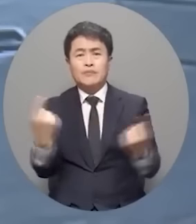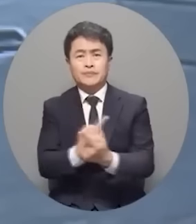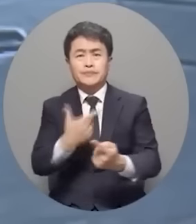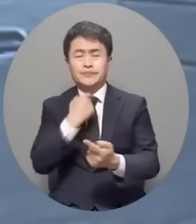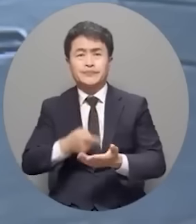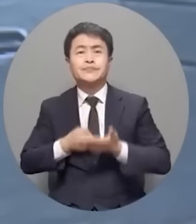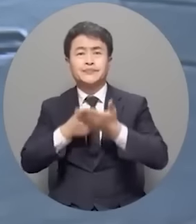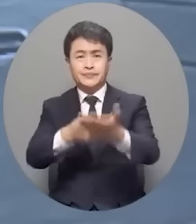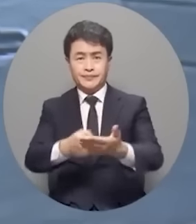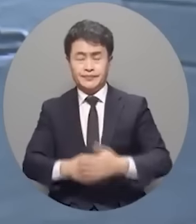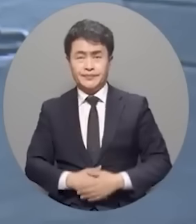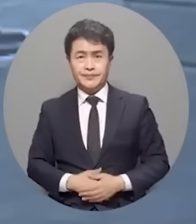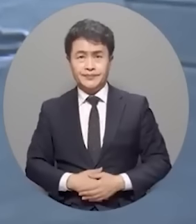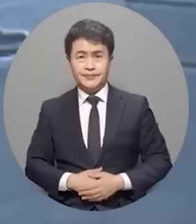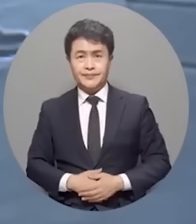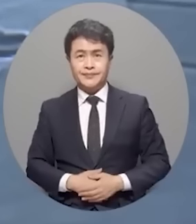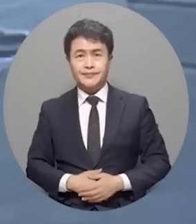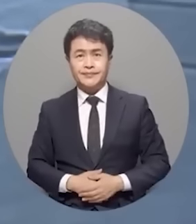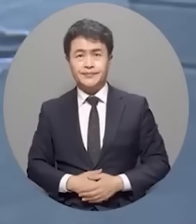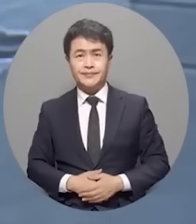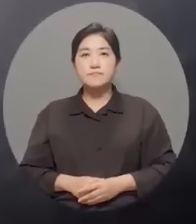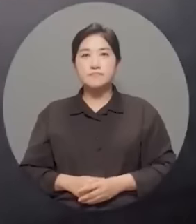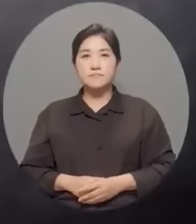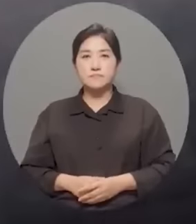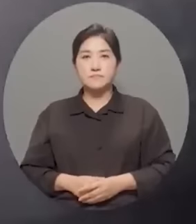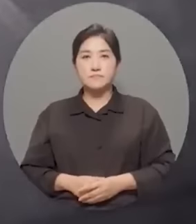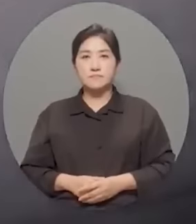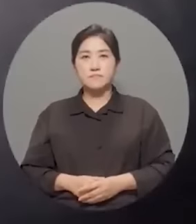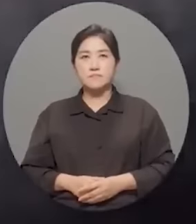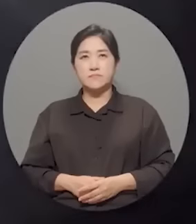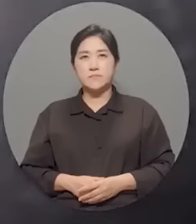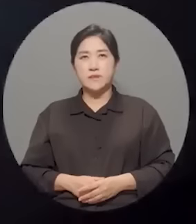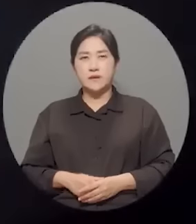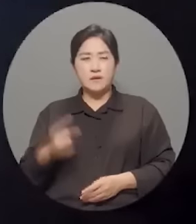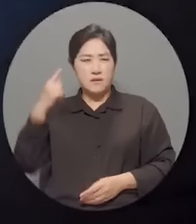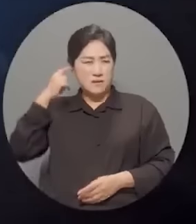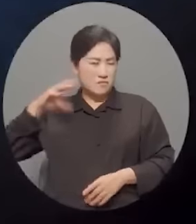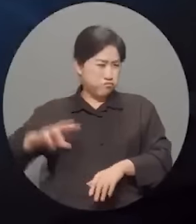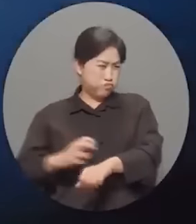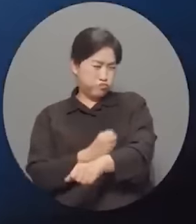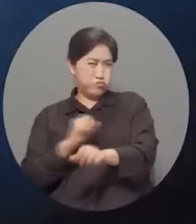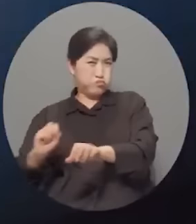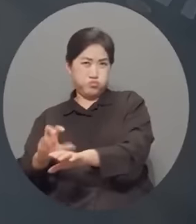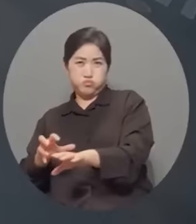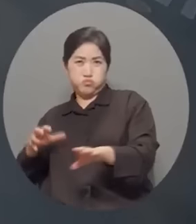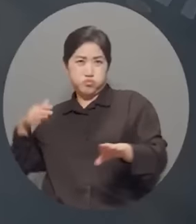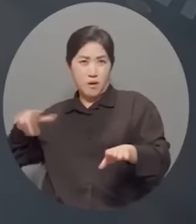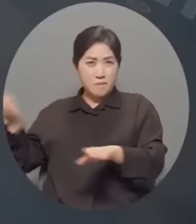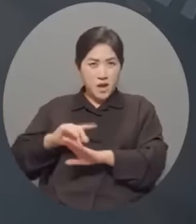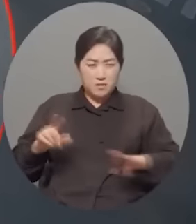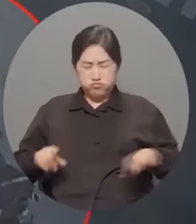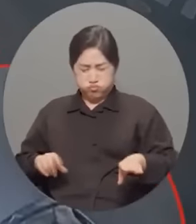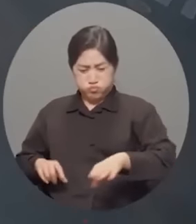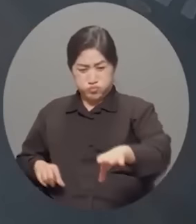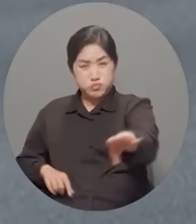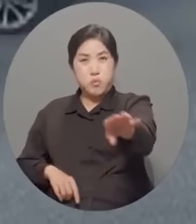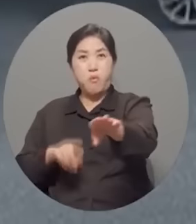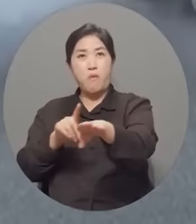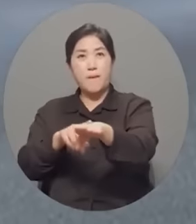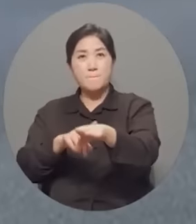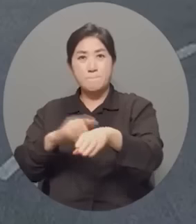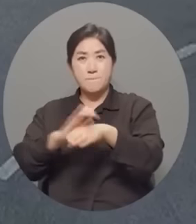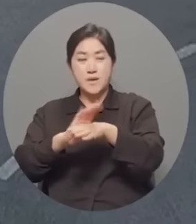있습니다. MBC 뉴스 이하라입니다. 굉음과 함께 승합차가 빠른 속력으로 내달립니다.